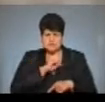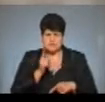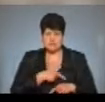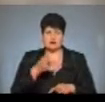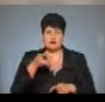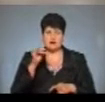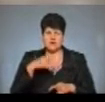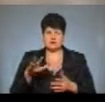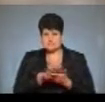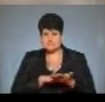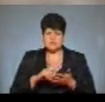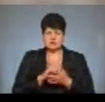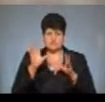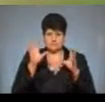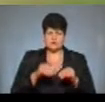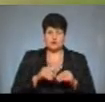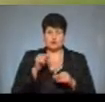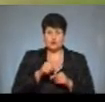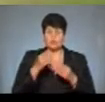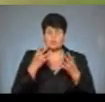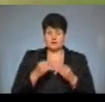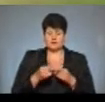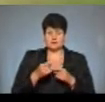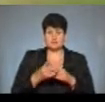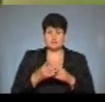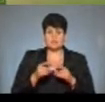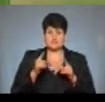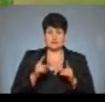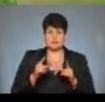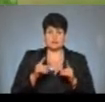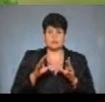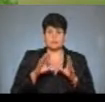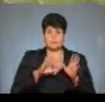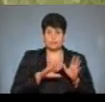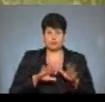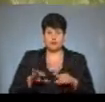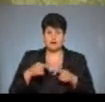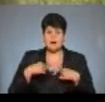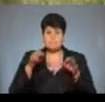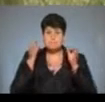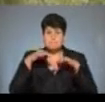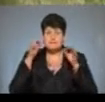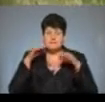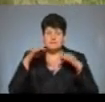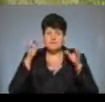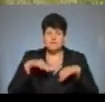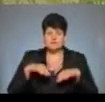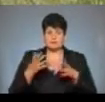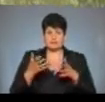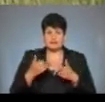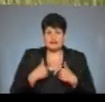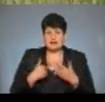град знищив насадження. Жінка каже, того дня щойно негода вщухла, поїхала на поле. Плакала, я ще досі плачу,